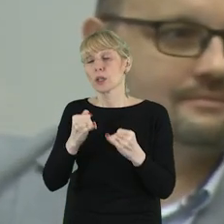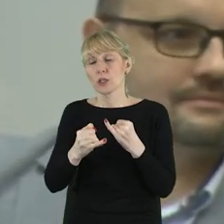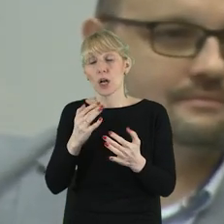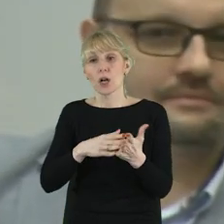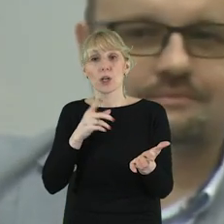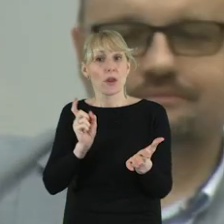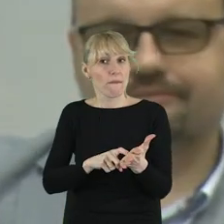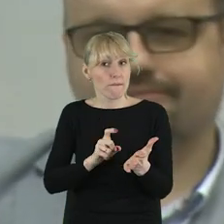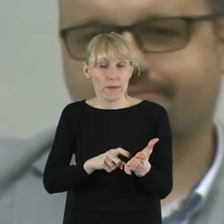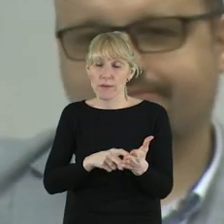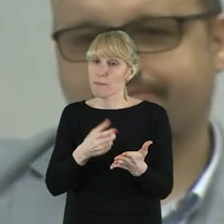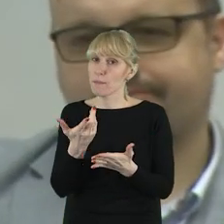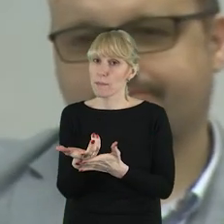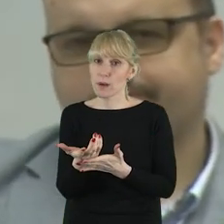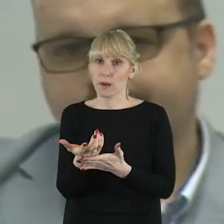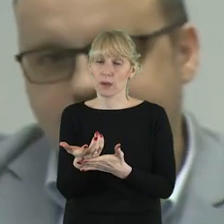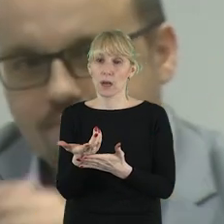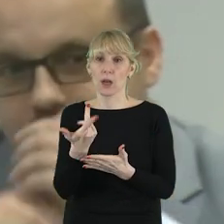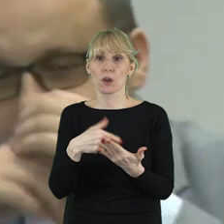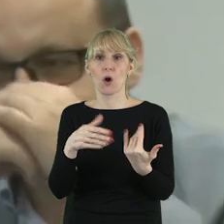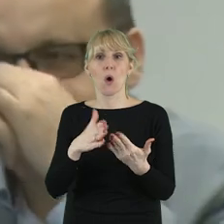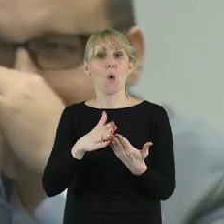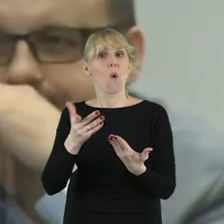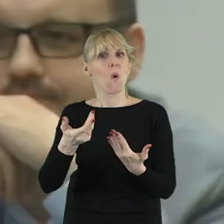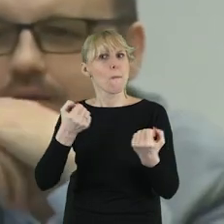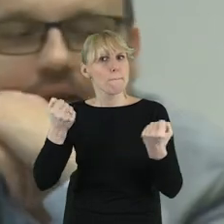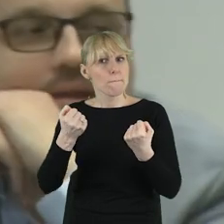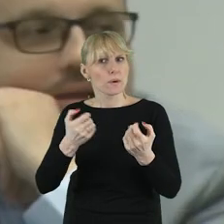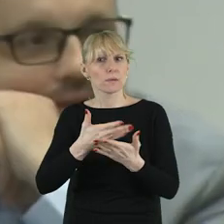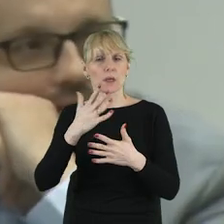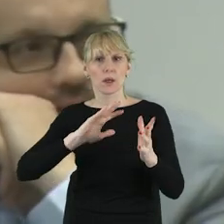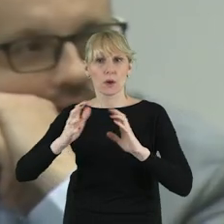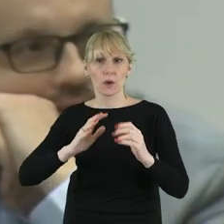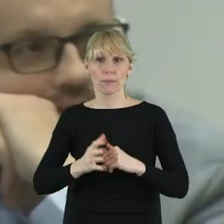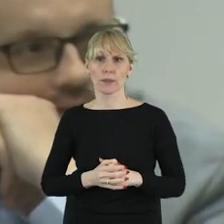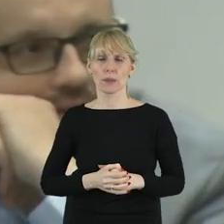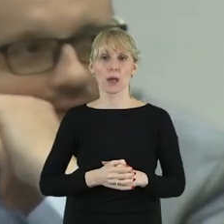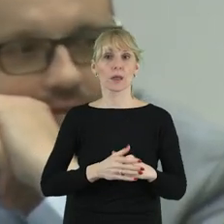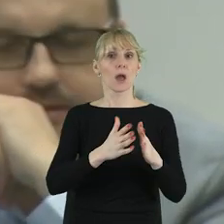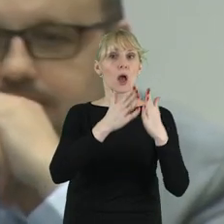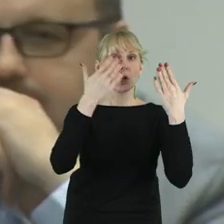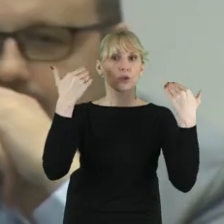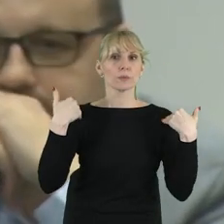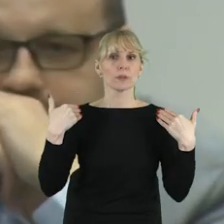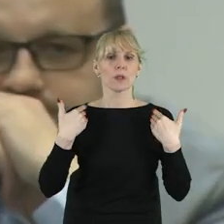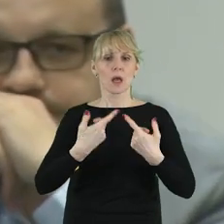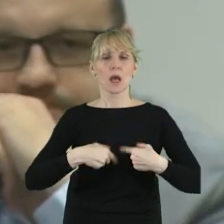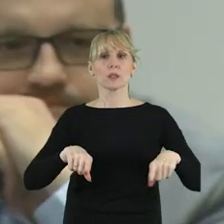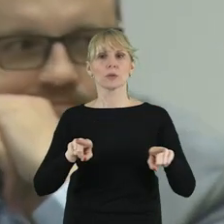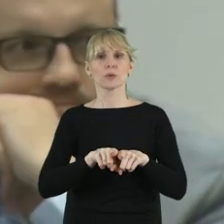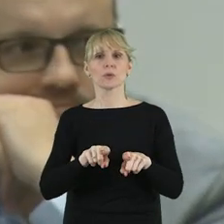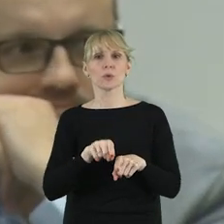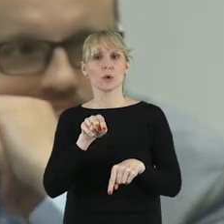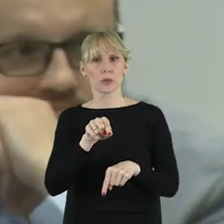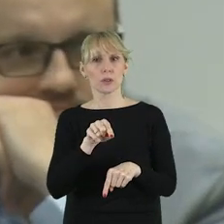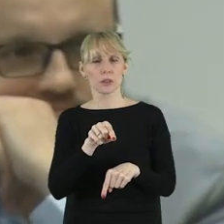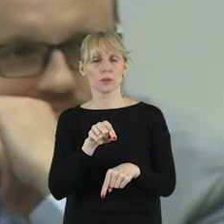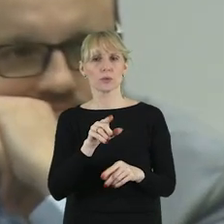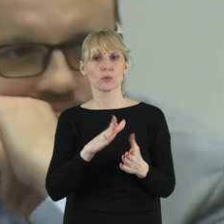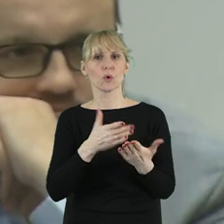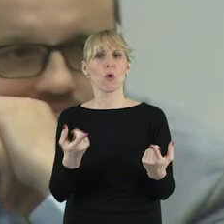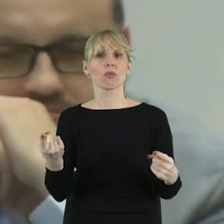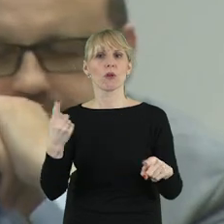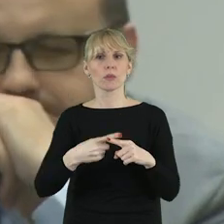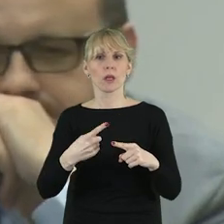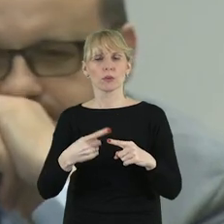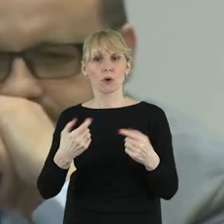Szpital realizuje dodatkowe świadczenia. Ja pozwolę sobie tutaj przytoczyć, bo to jest bardzo ważne. W zakresie konsultacji